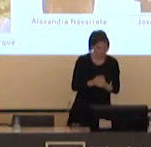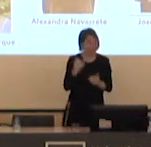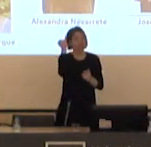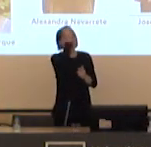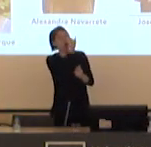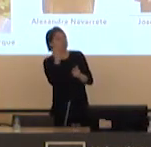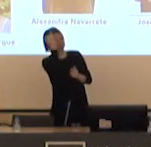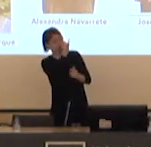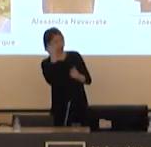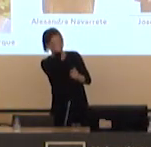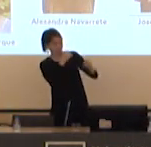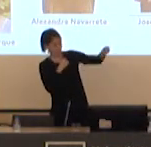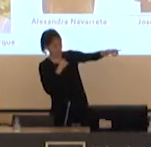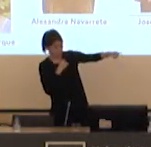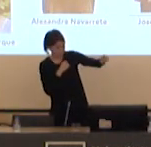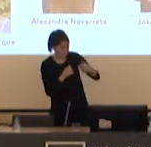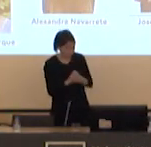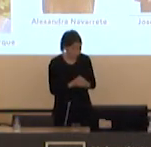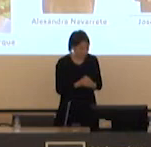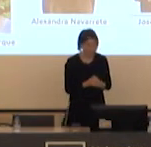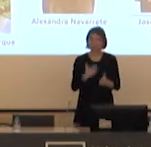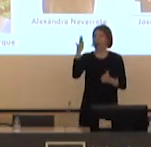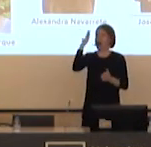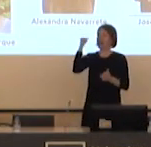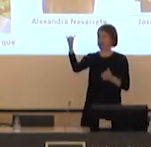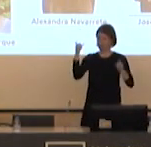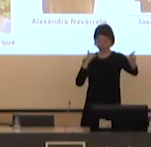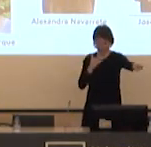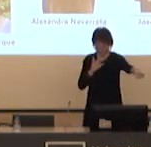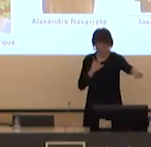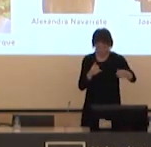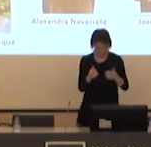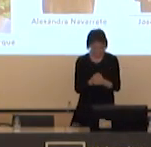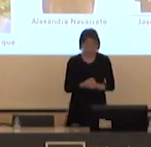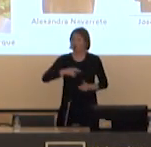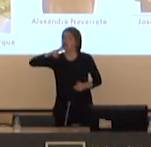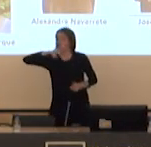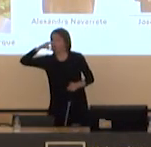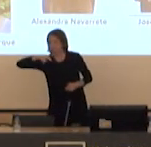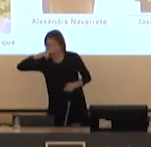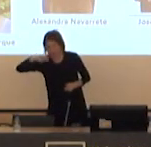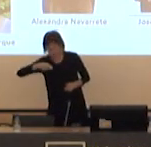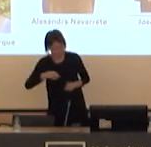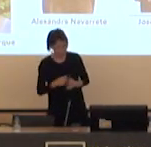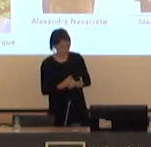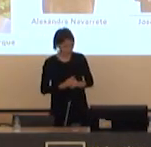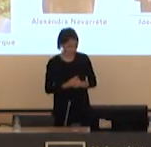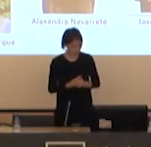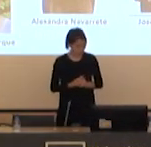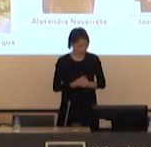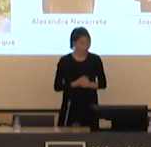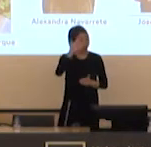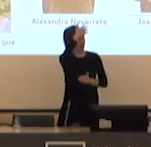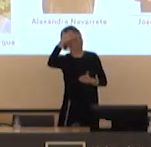Saúl Villameriel, la Maria Josep Jarque, que és aquí també avui, la Raquel Veiga, que també és aquí, el